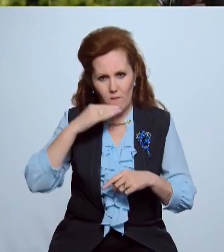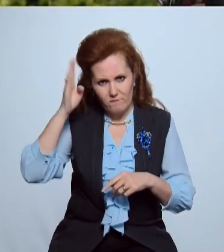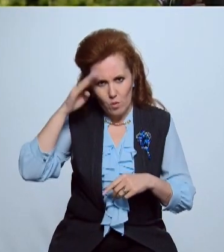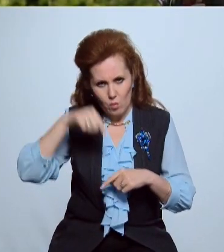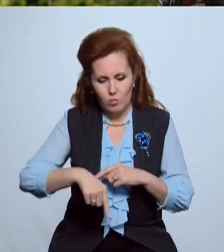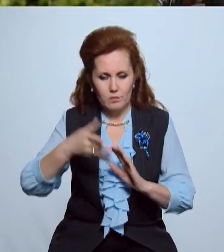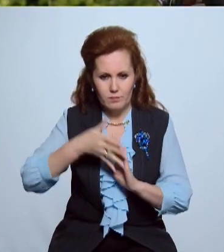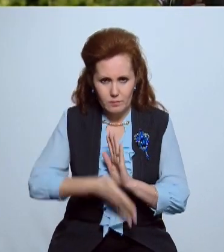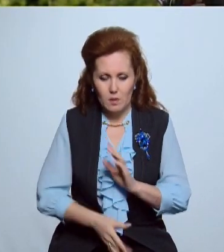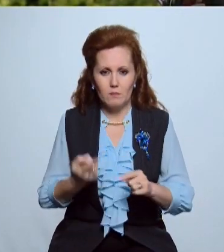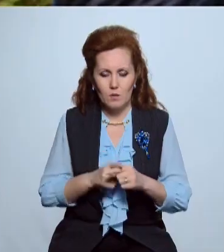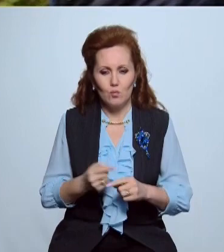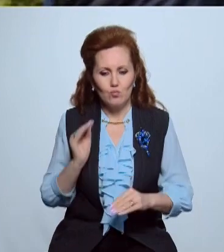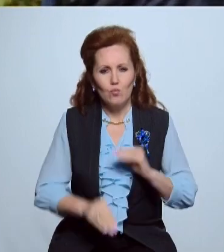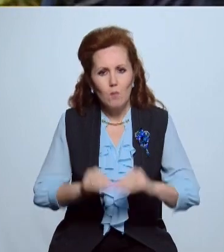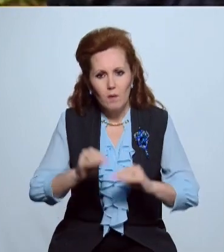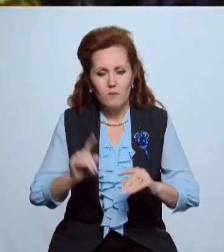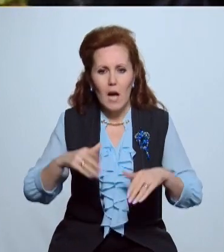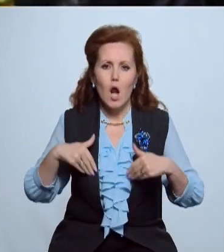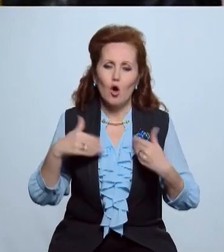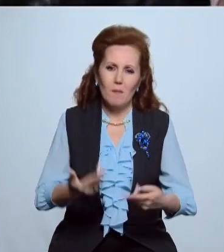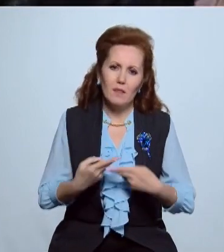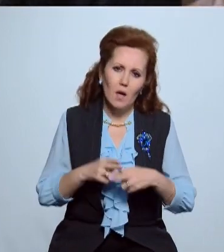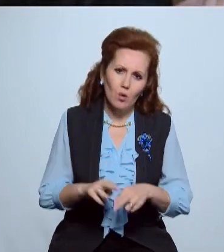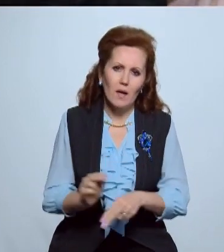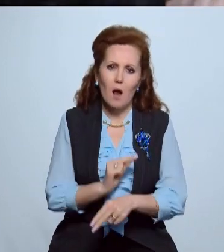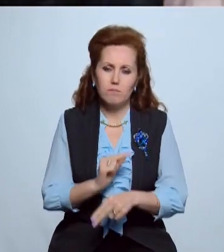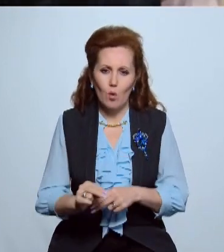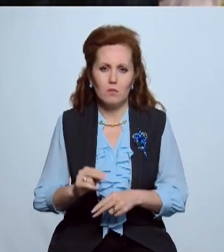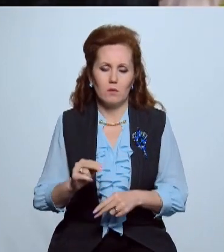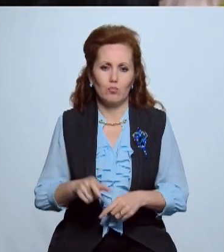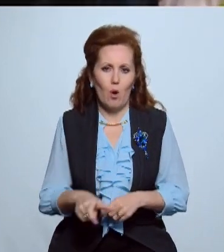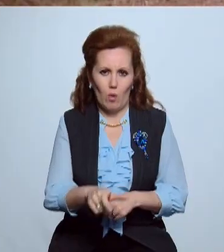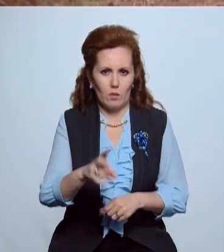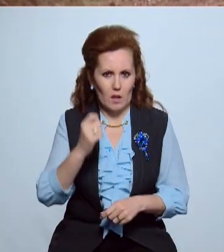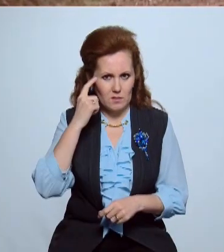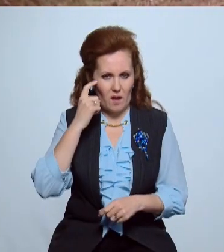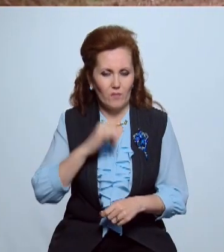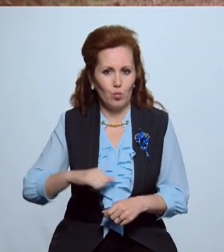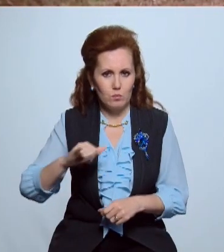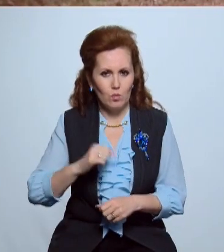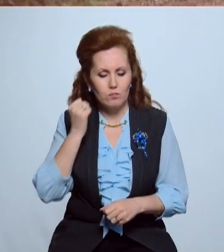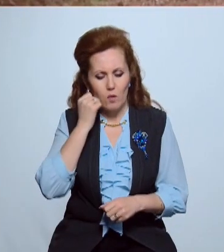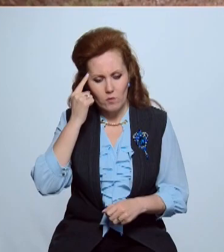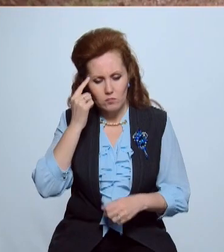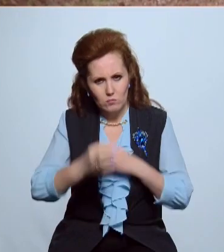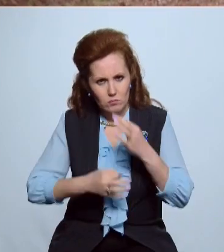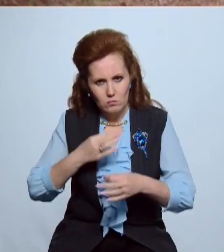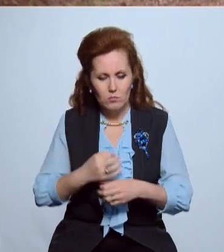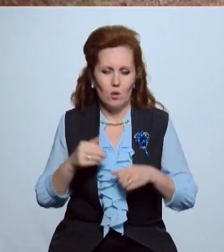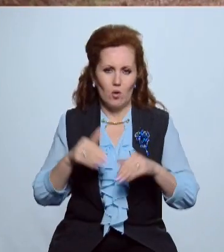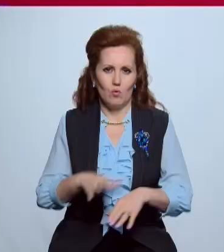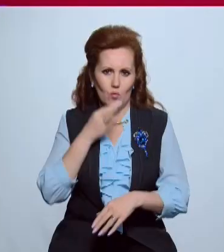дорог России будут готовы дать свои рекомендации по технологии ремонта дорог на севере Удмуртии. Дмитрий Вороновнин, Василий Харяков, новости.